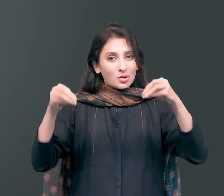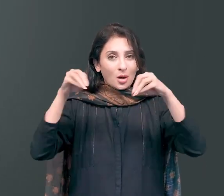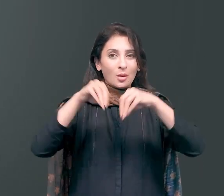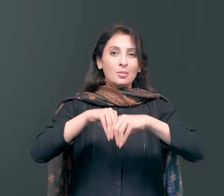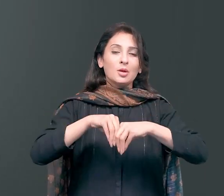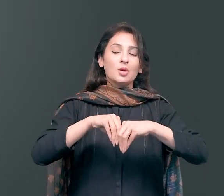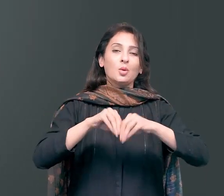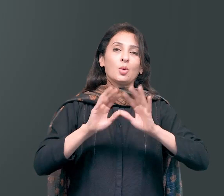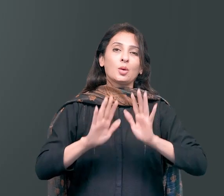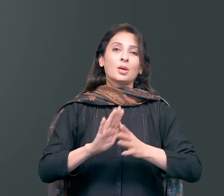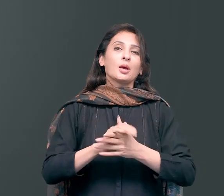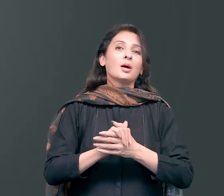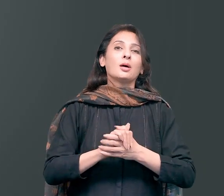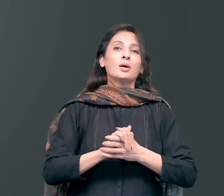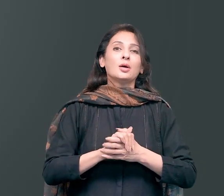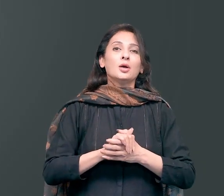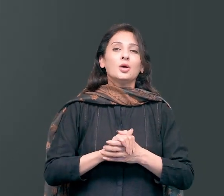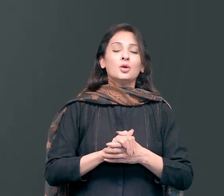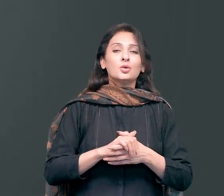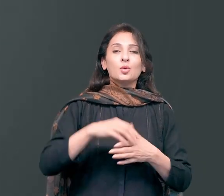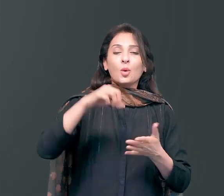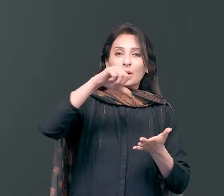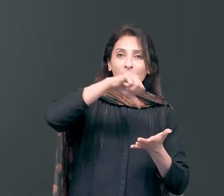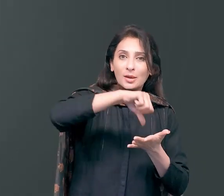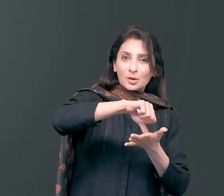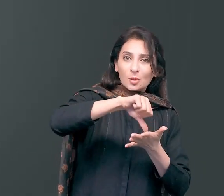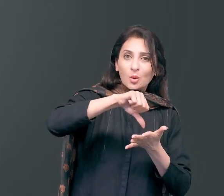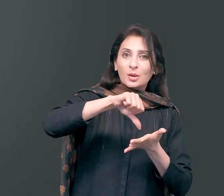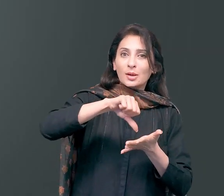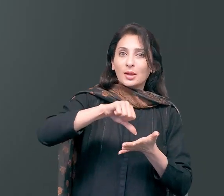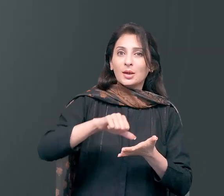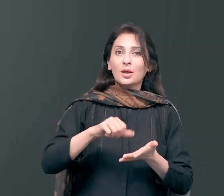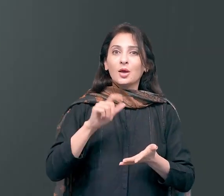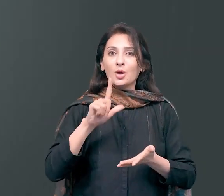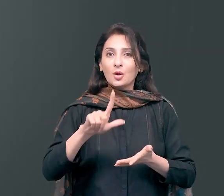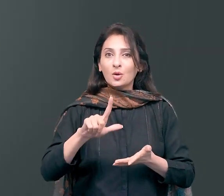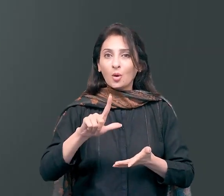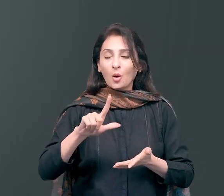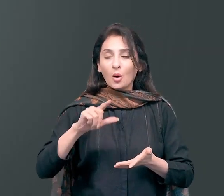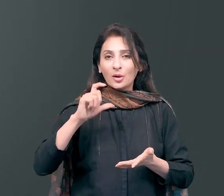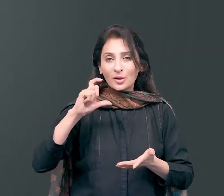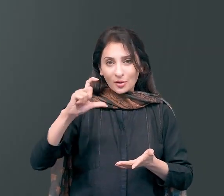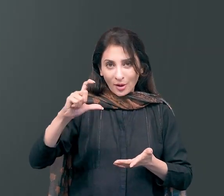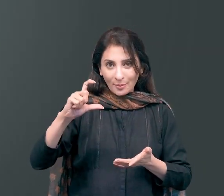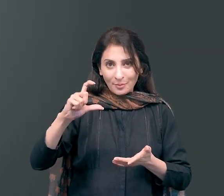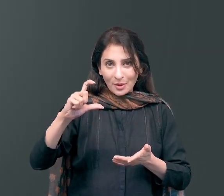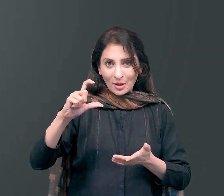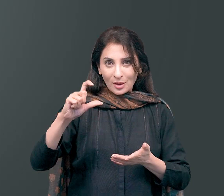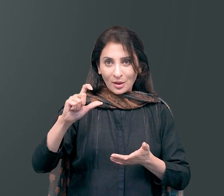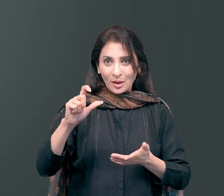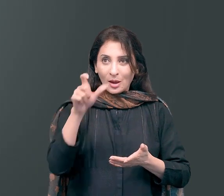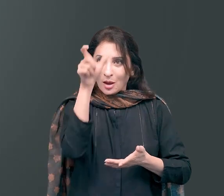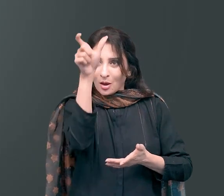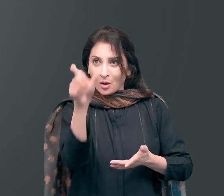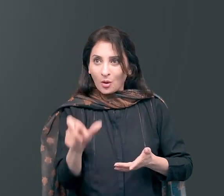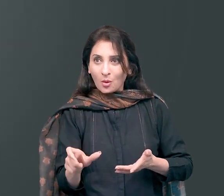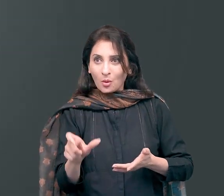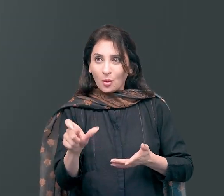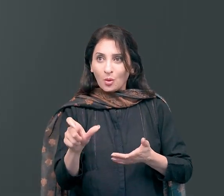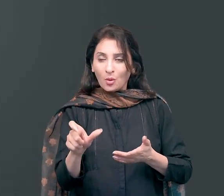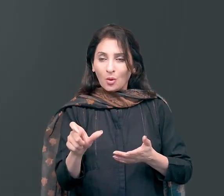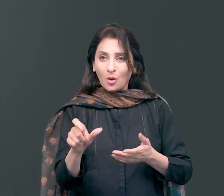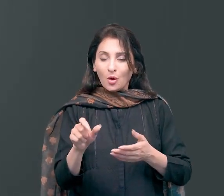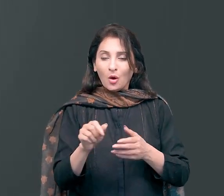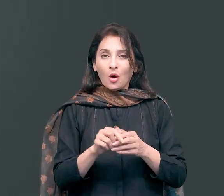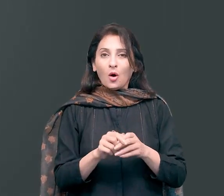تو انگریزوں نے لارڈ کرپس جو کہ سوشلسٹ تھے اور وہ لیبر پارٹی کے لیڈر تھے اور جواہر